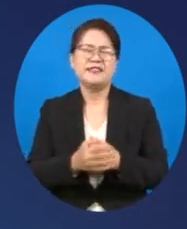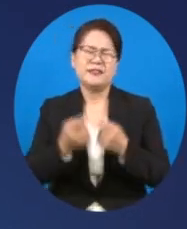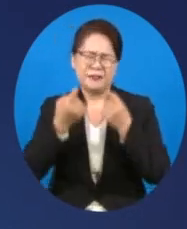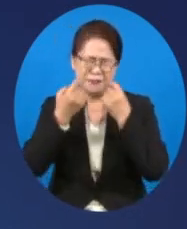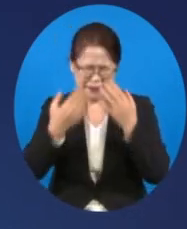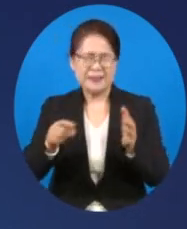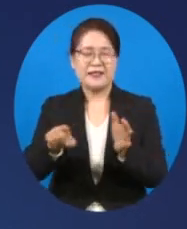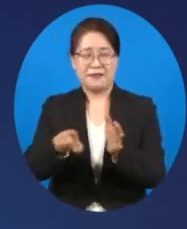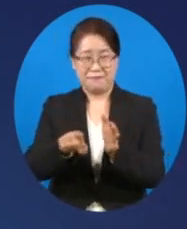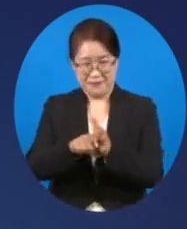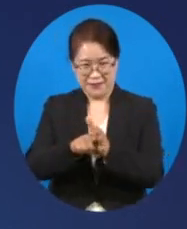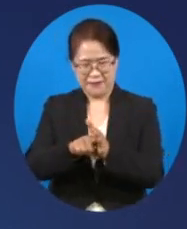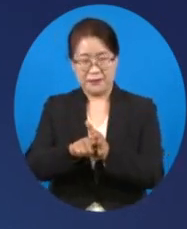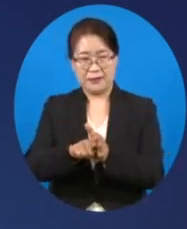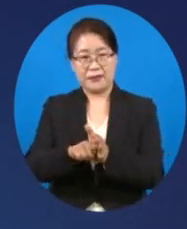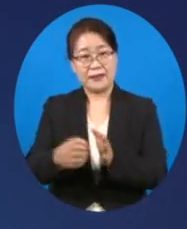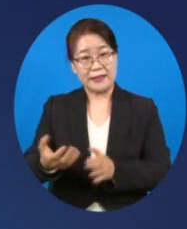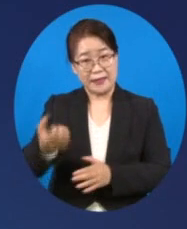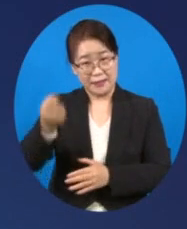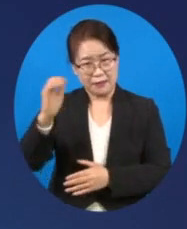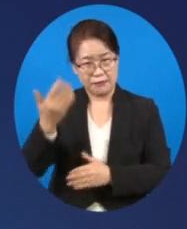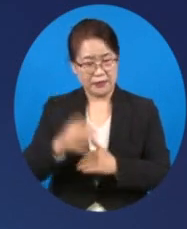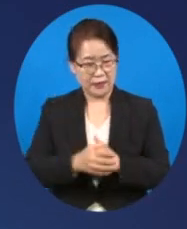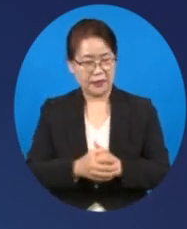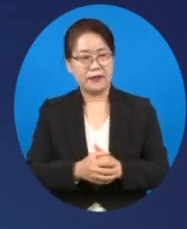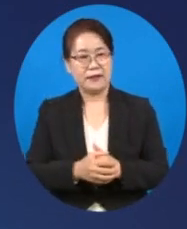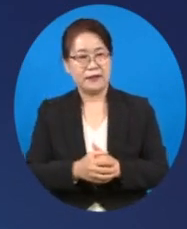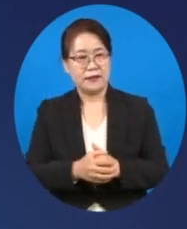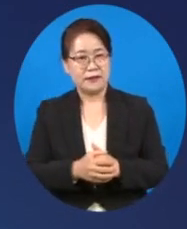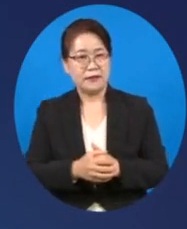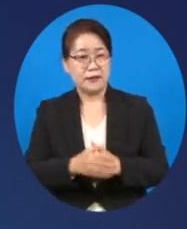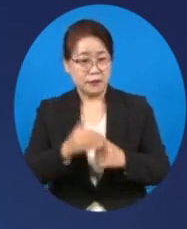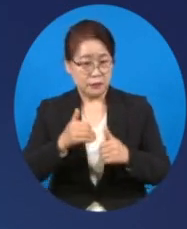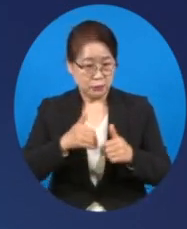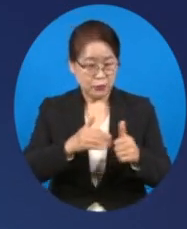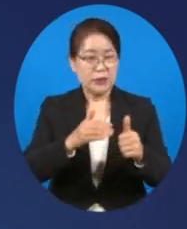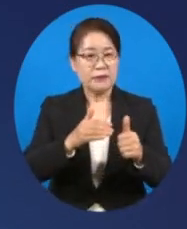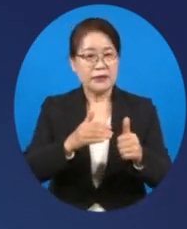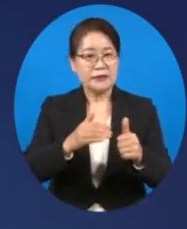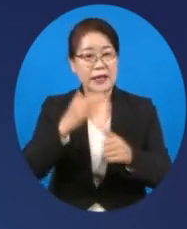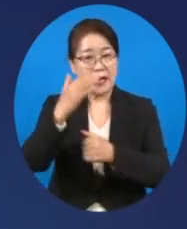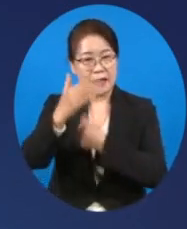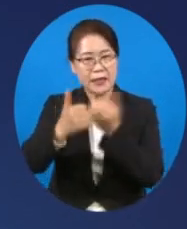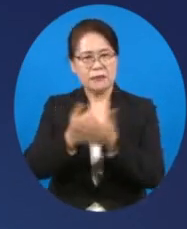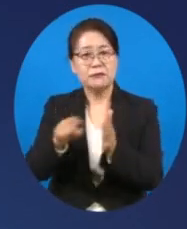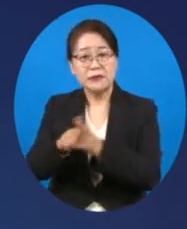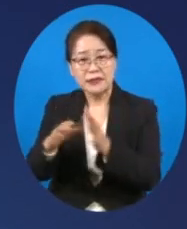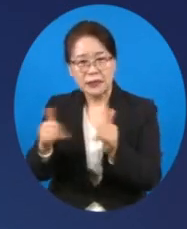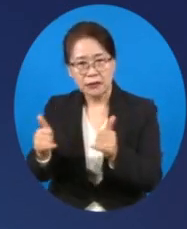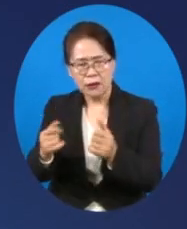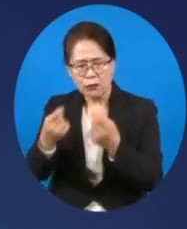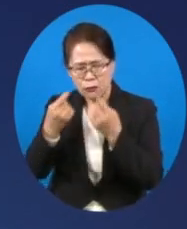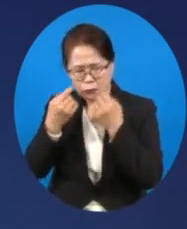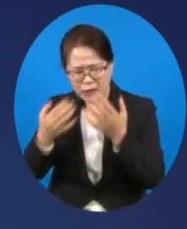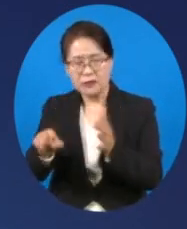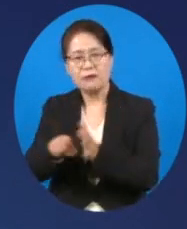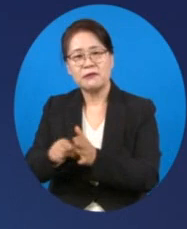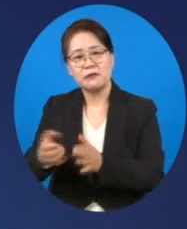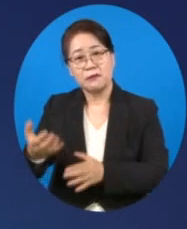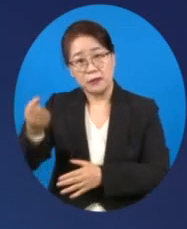확신입니다 예 반드시이 세상에 보냄을 받은 하나님의 사람에게는요 확신이 있어야 돼요